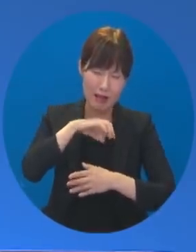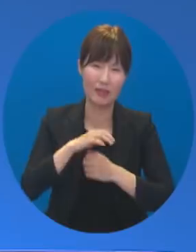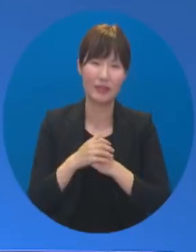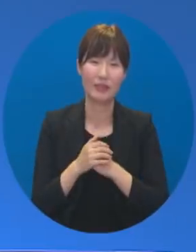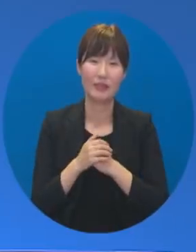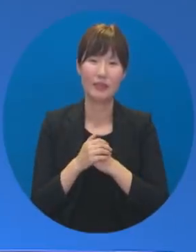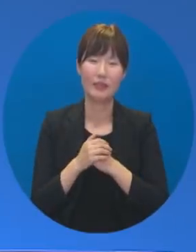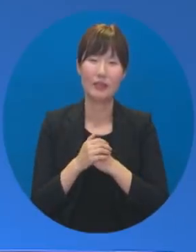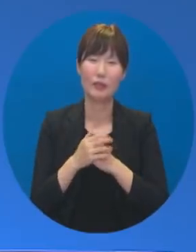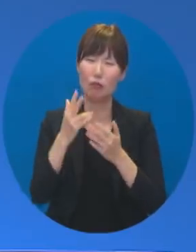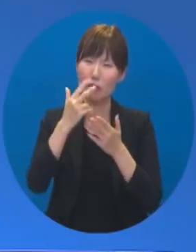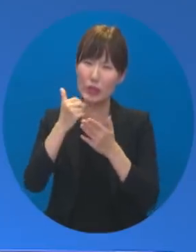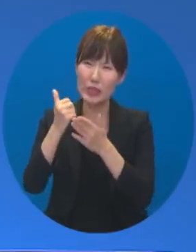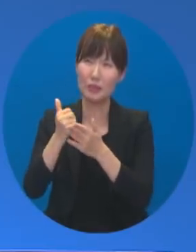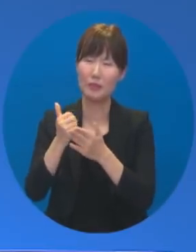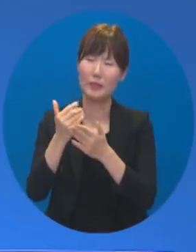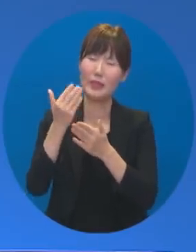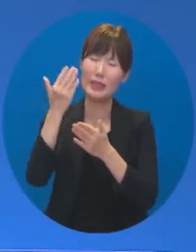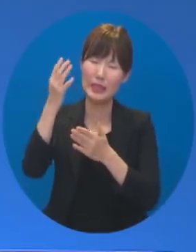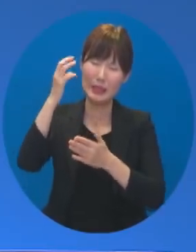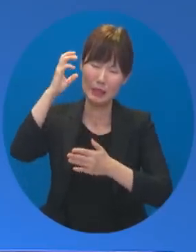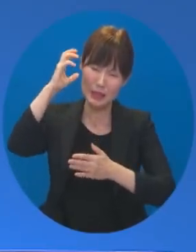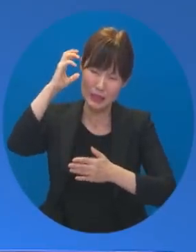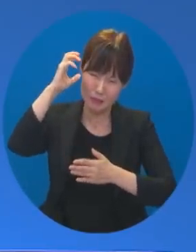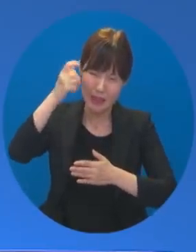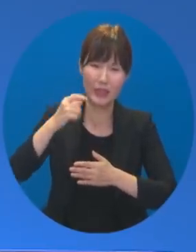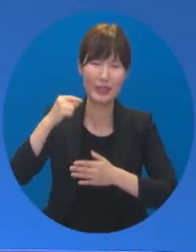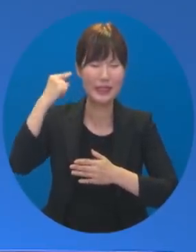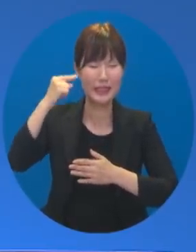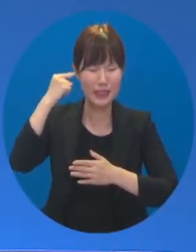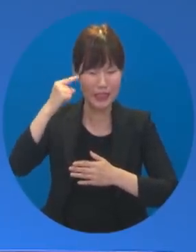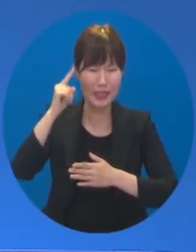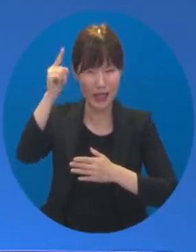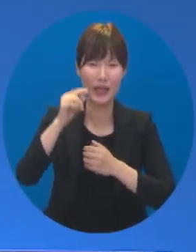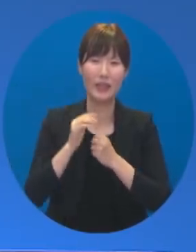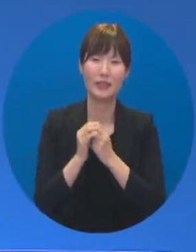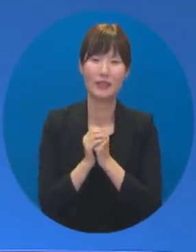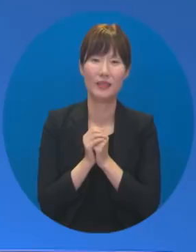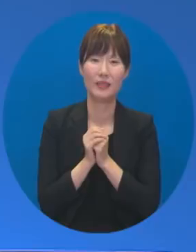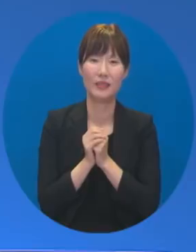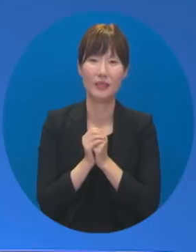미친 것 아니냐고 네 그렇게 울부짖었던 것 같아요.